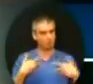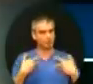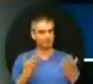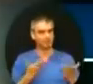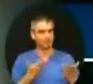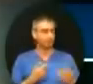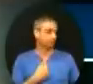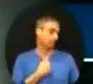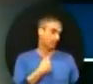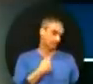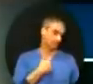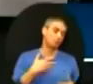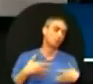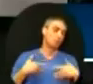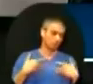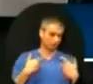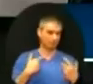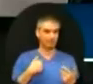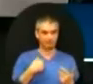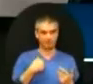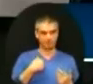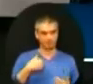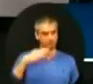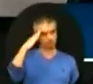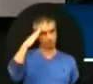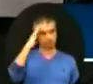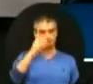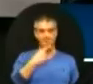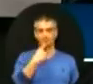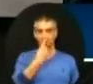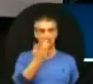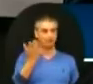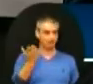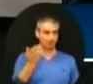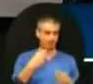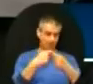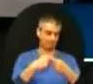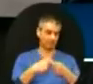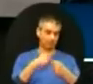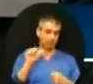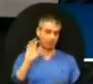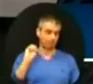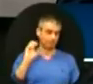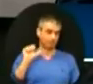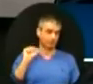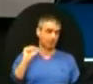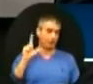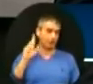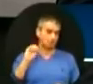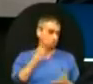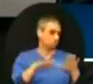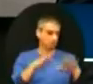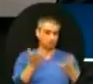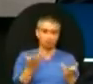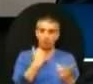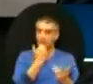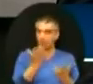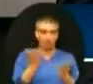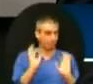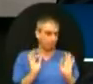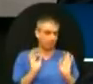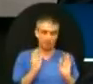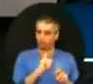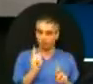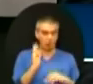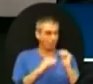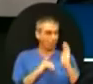מהמעודדים? אני מהמעודדים ואני גם מצדיע למה שאמר חבר הכנסת אמסלם. הממשלה הרעה הזאת באמת